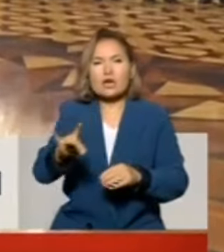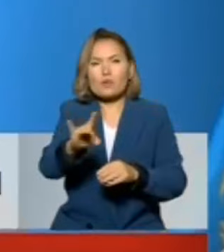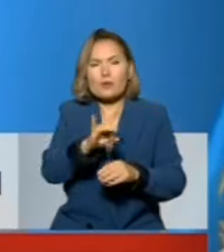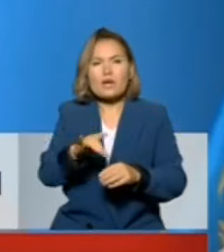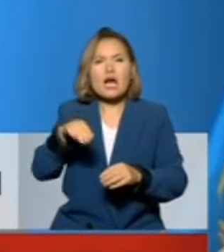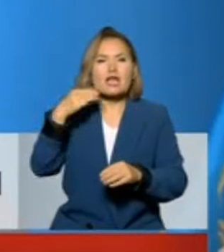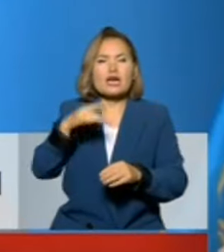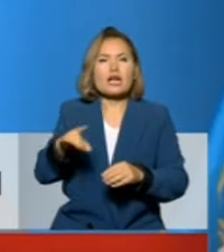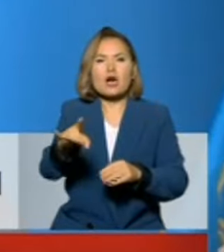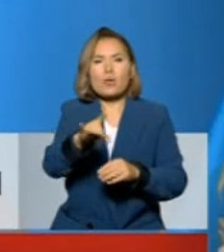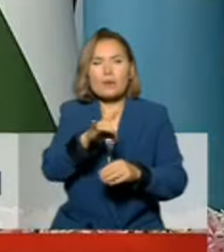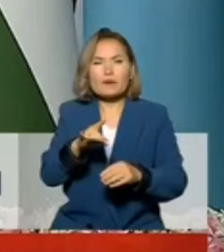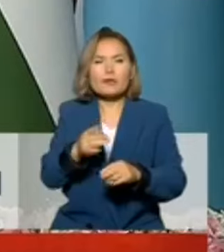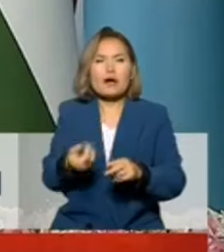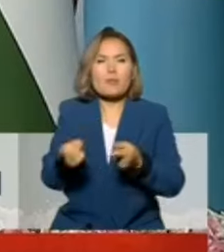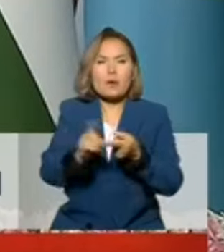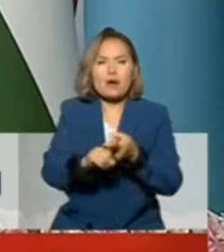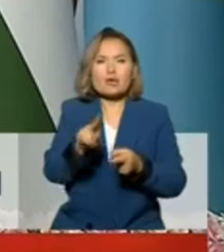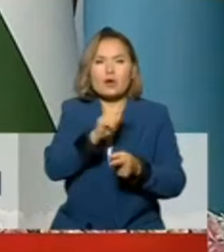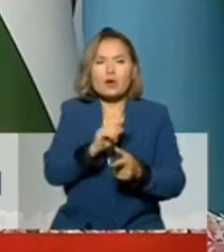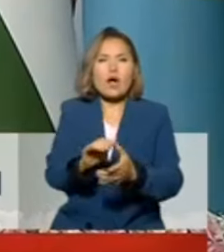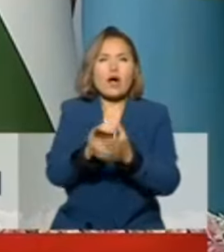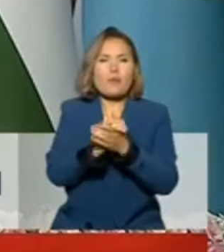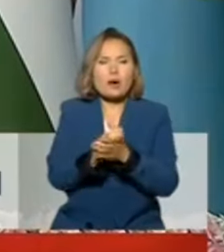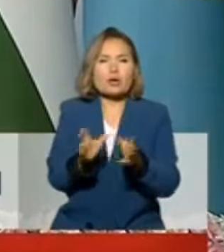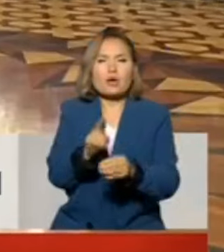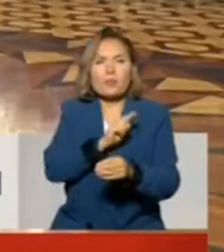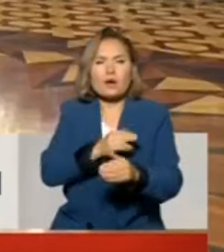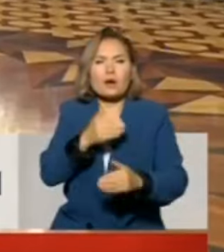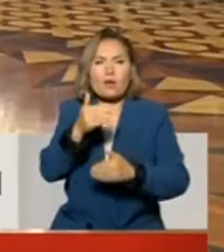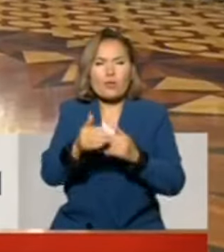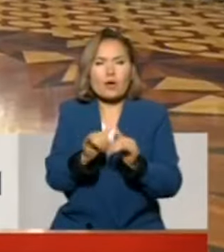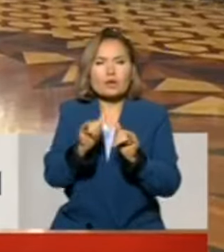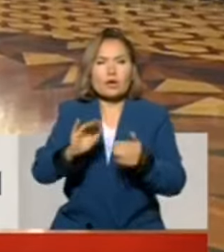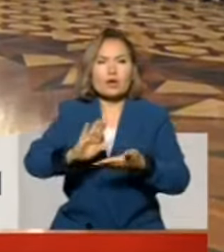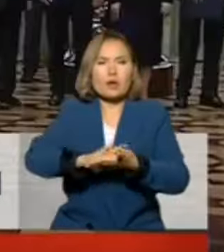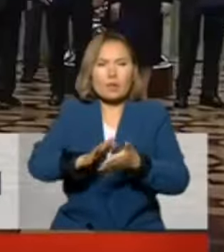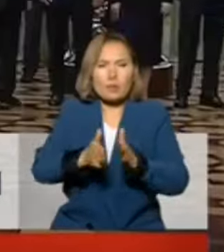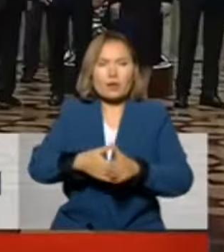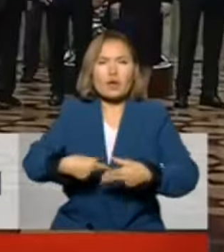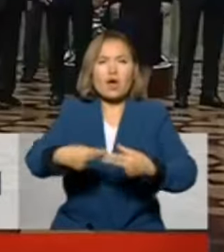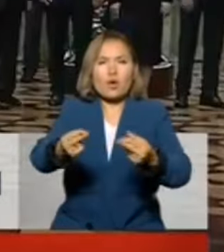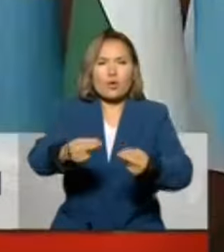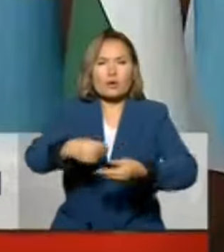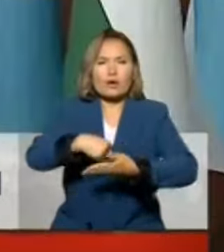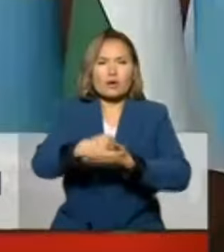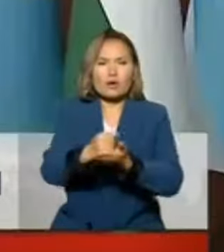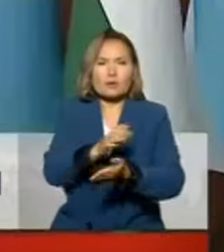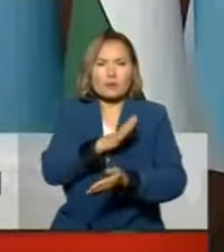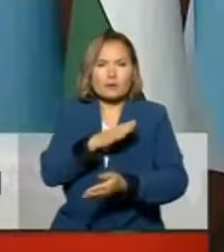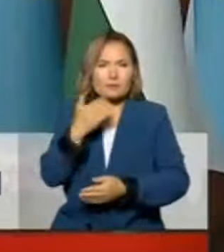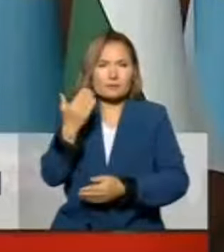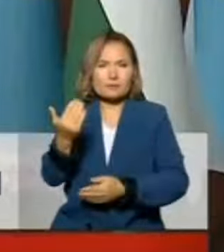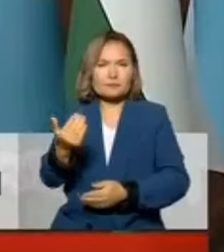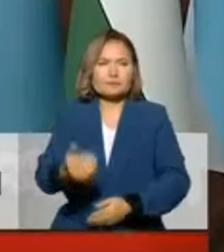мен Тәжікстан Республикасы арасындағы одақтастық қатынастар туралы шартқа салтанатты түрде қол қойды.